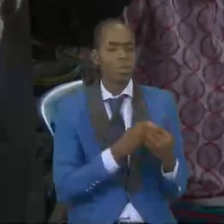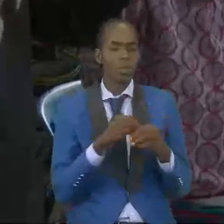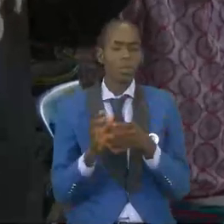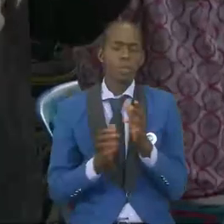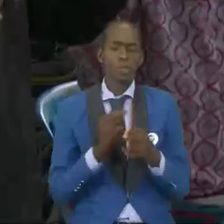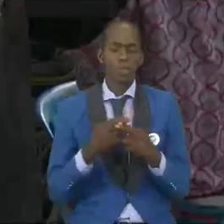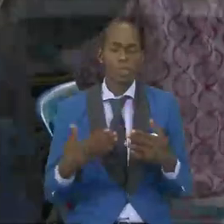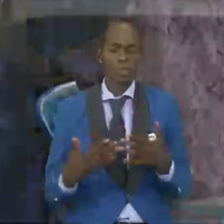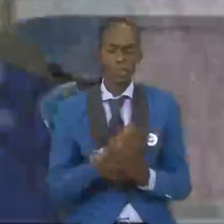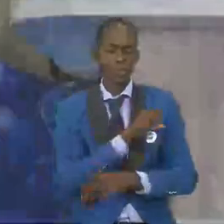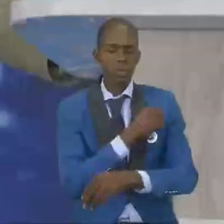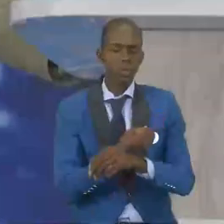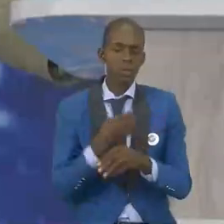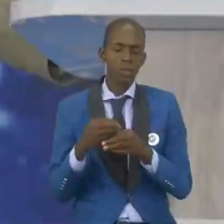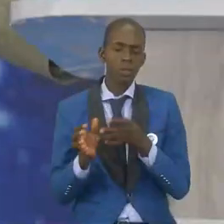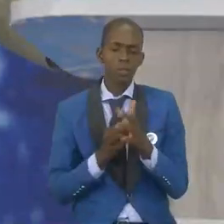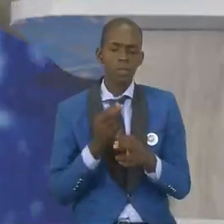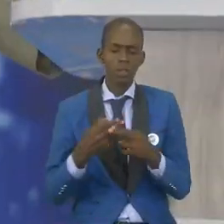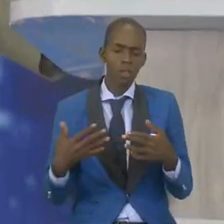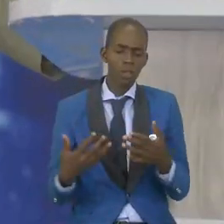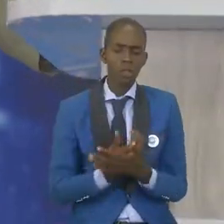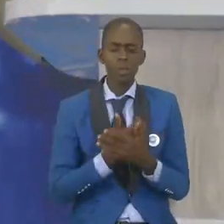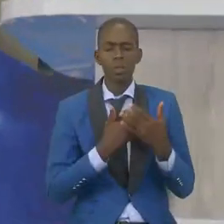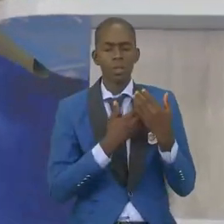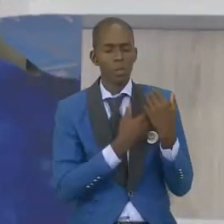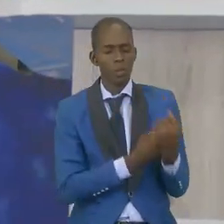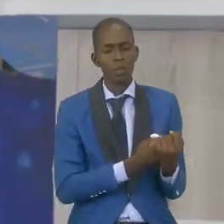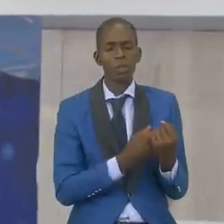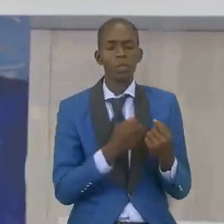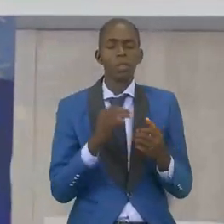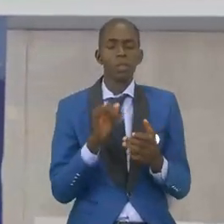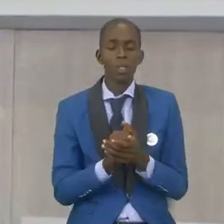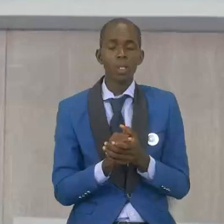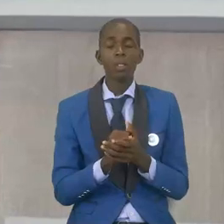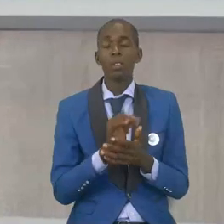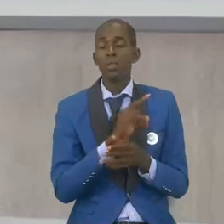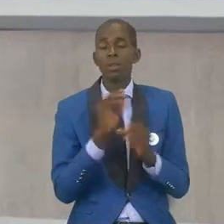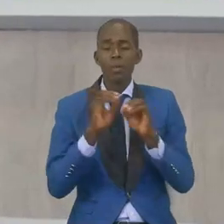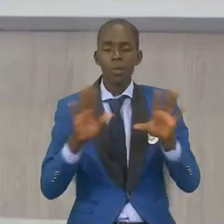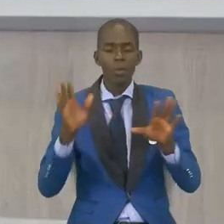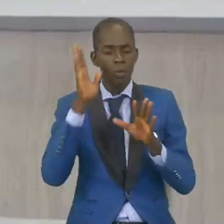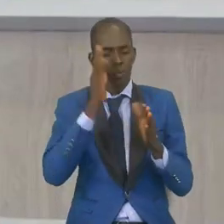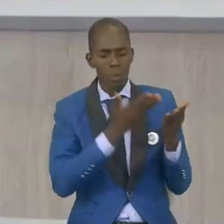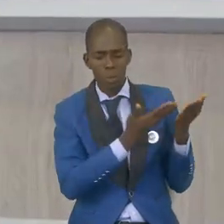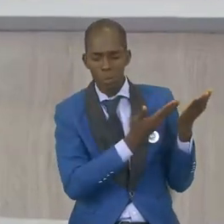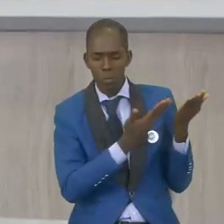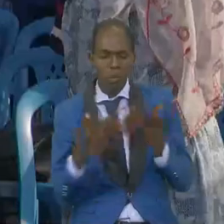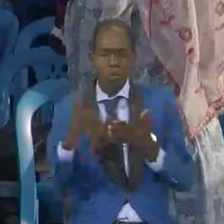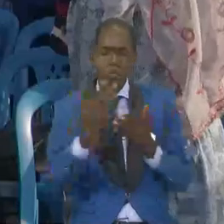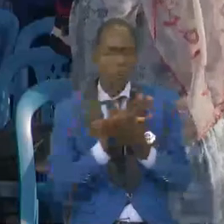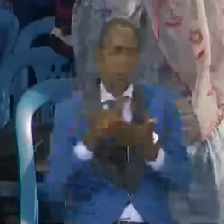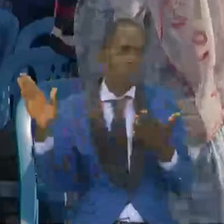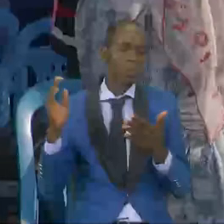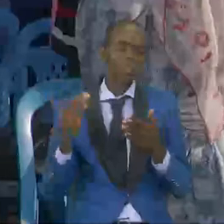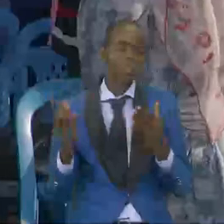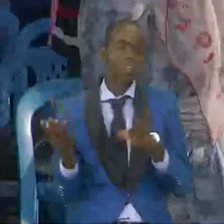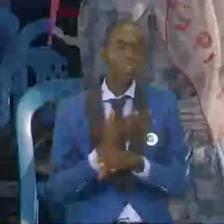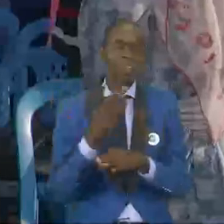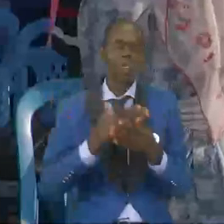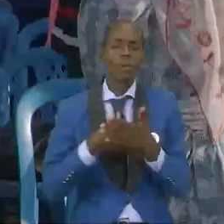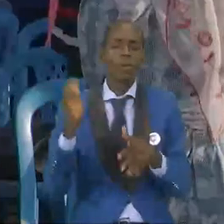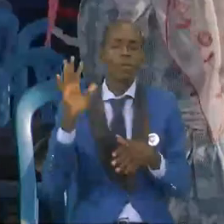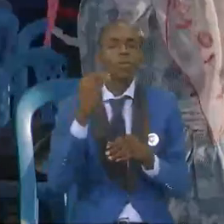ta vie, un nouveau courage, une nouvelle force, une nouvelle confiance, que